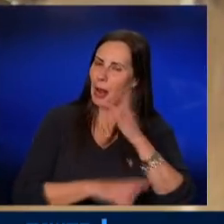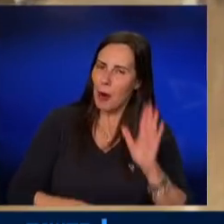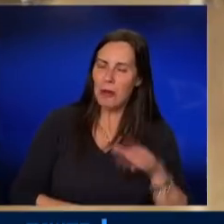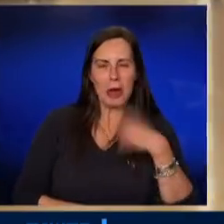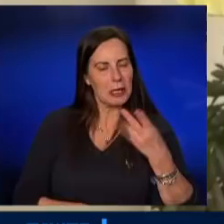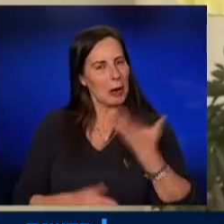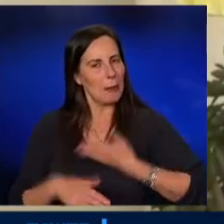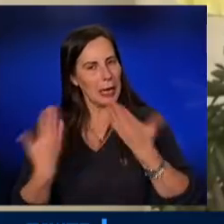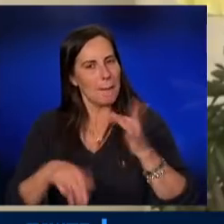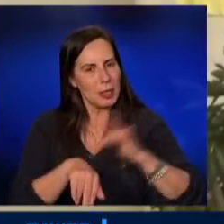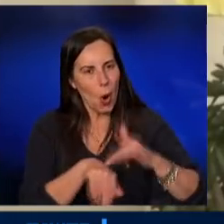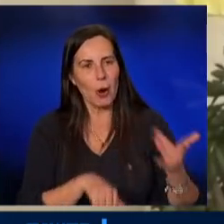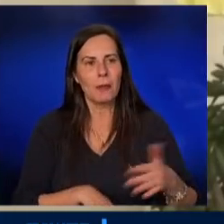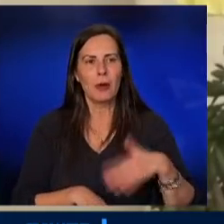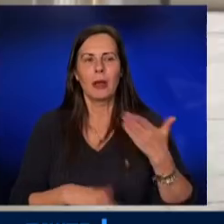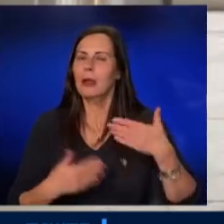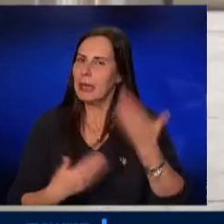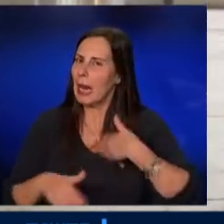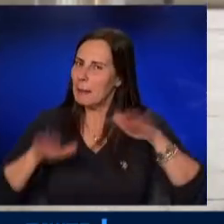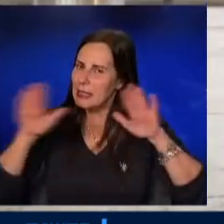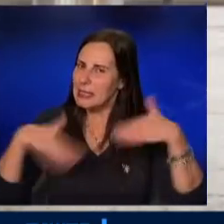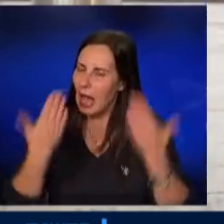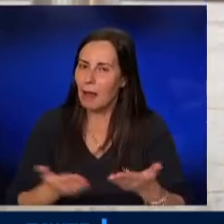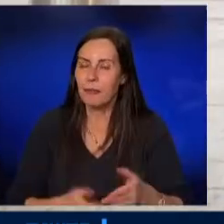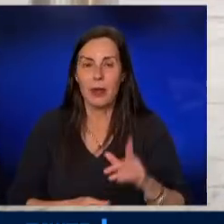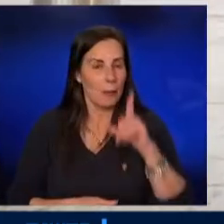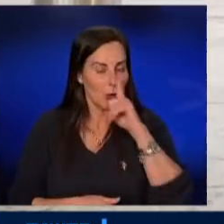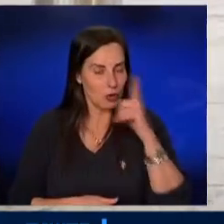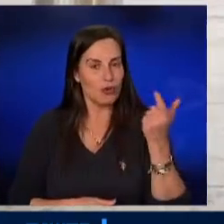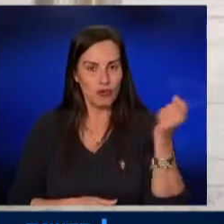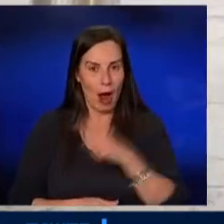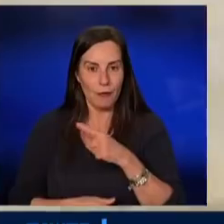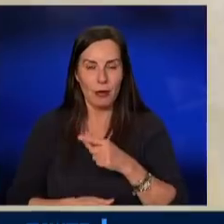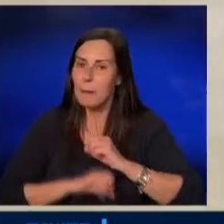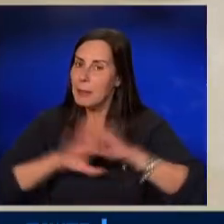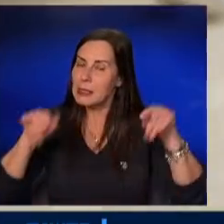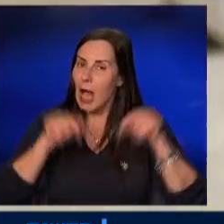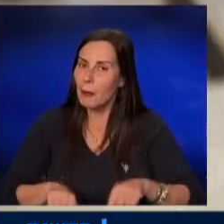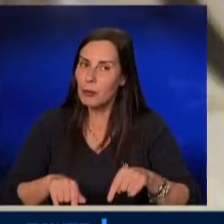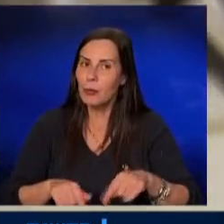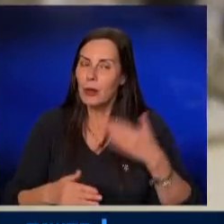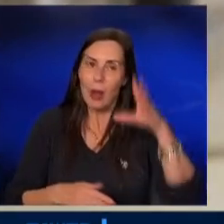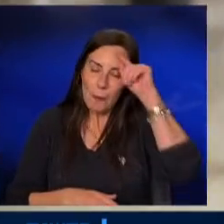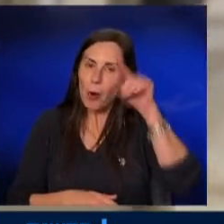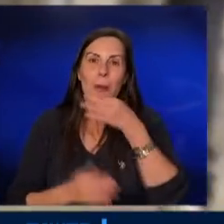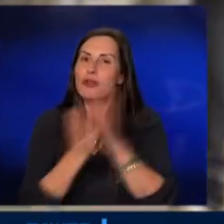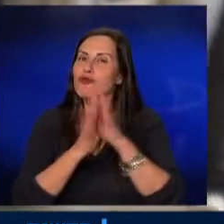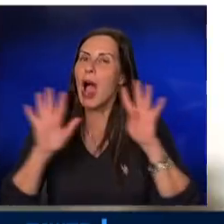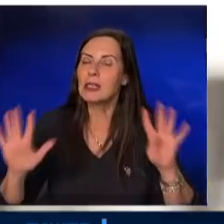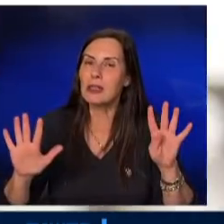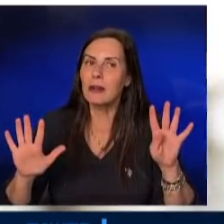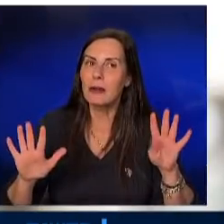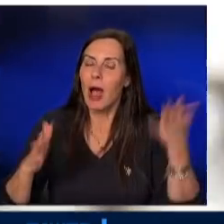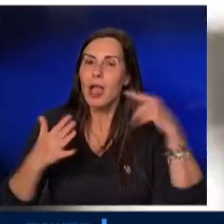לכם פינוקים, יהיה לכם טיסה. רק ביום ראשון השבוע פרסמנו כאן את עדותו של יחיאל בן ה-19